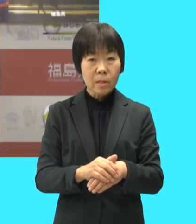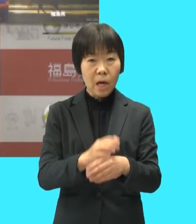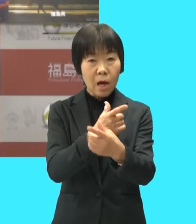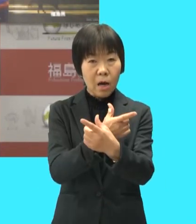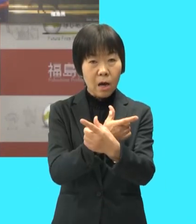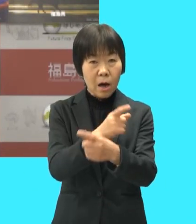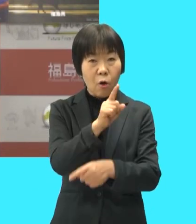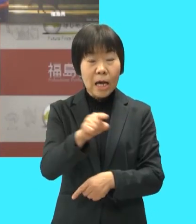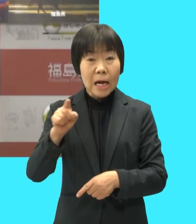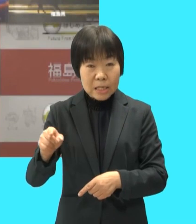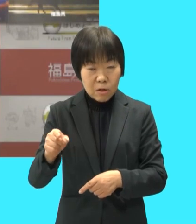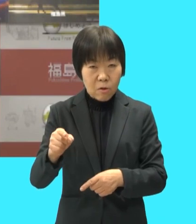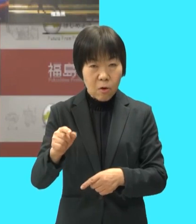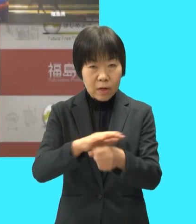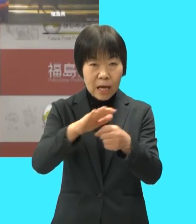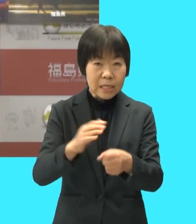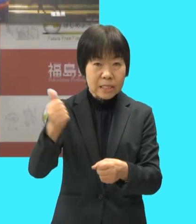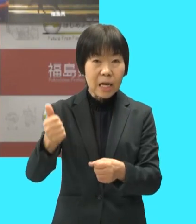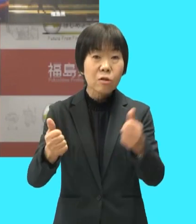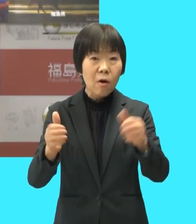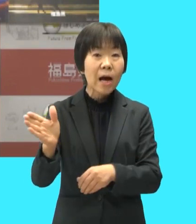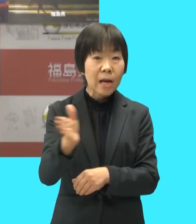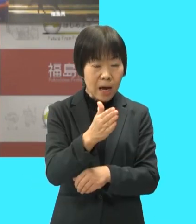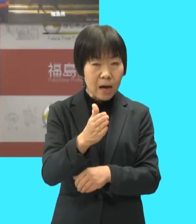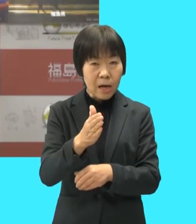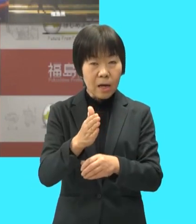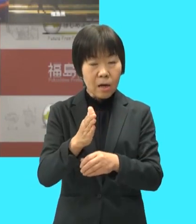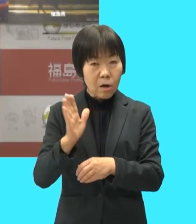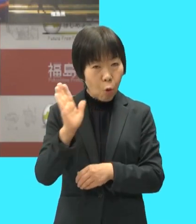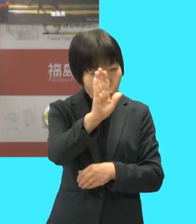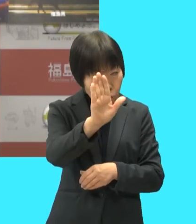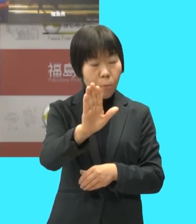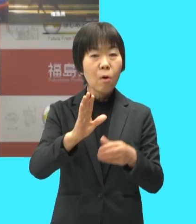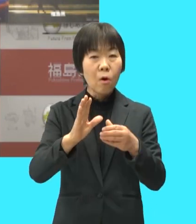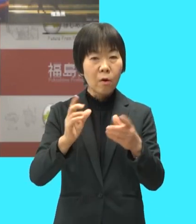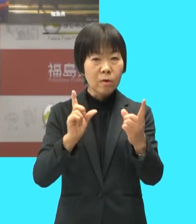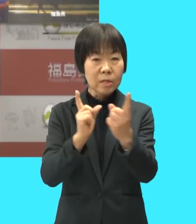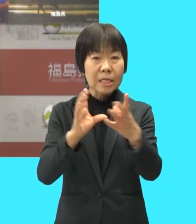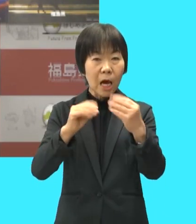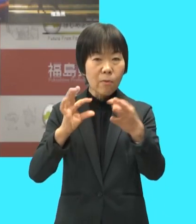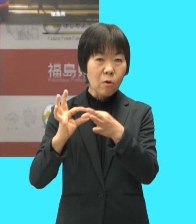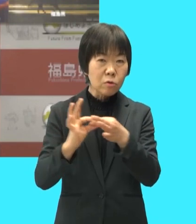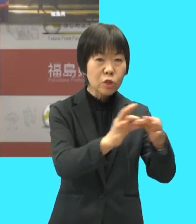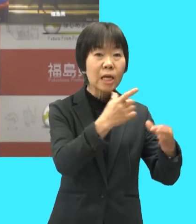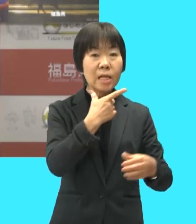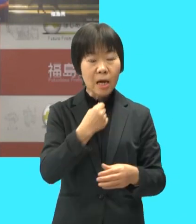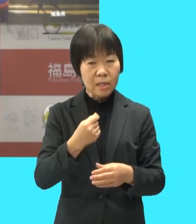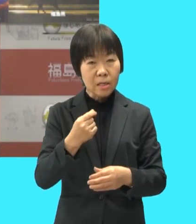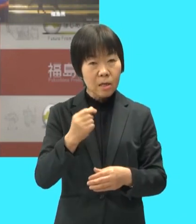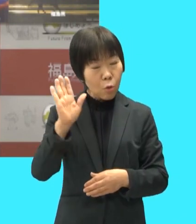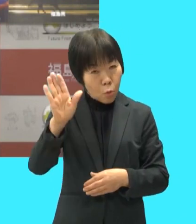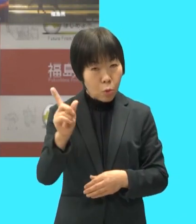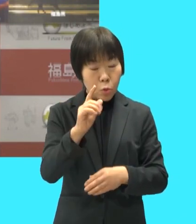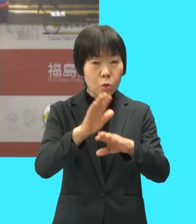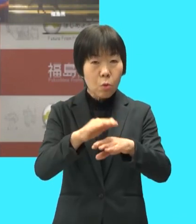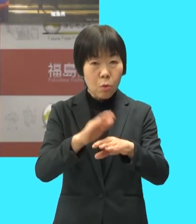のキーパーソンからぜひ今後とも対話を続けていきたい、 あるいは今後どうやったら戦略的